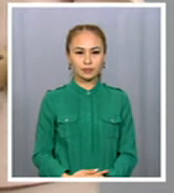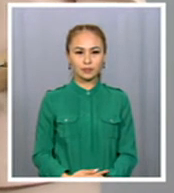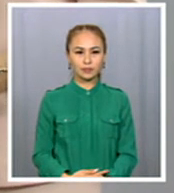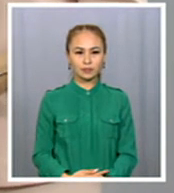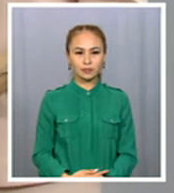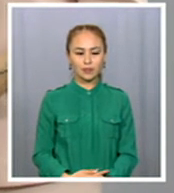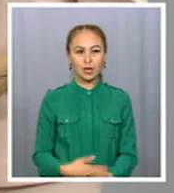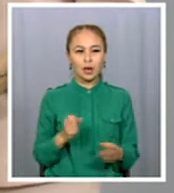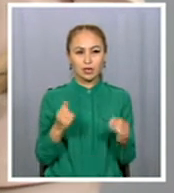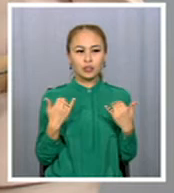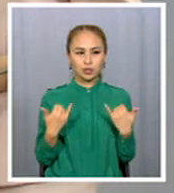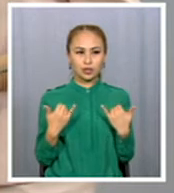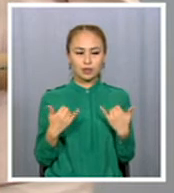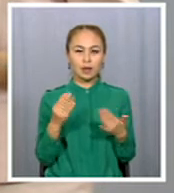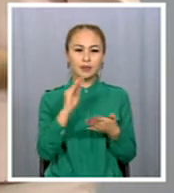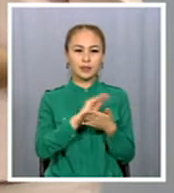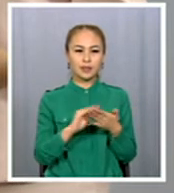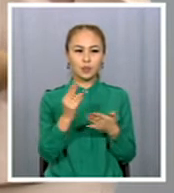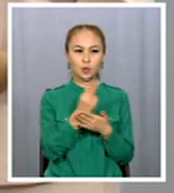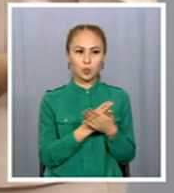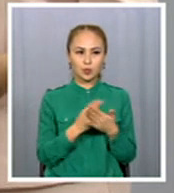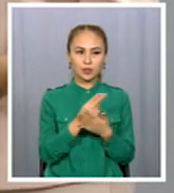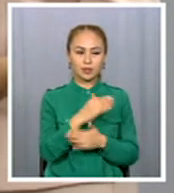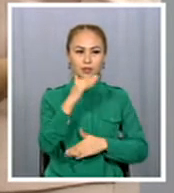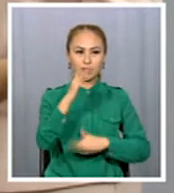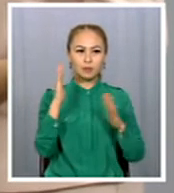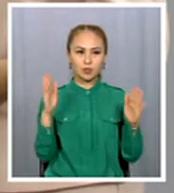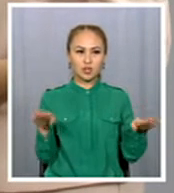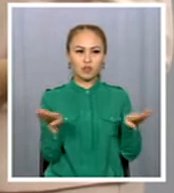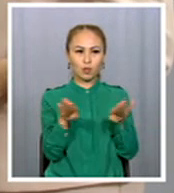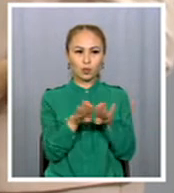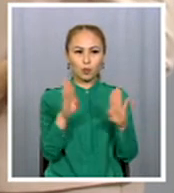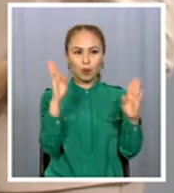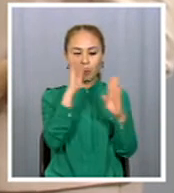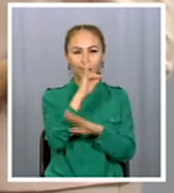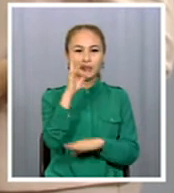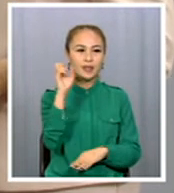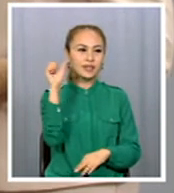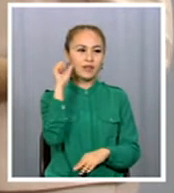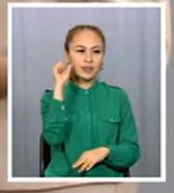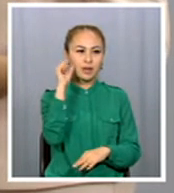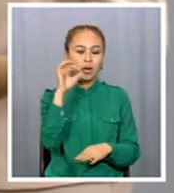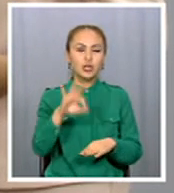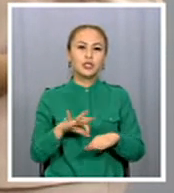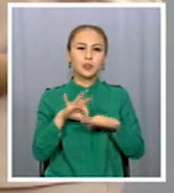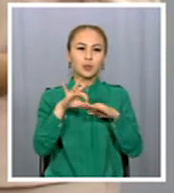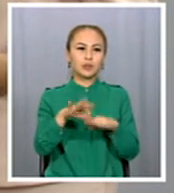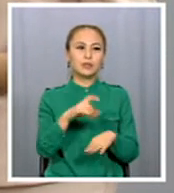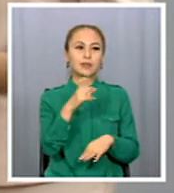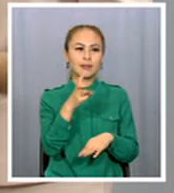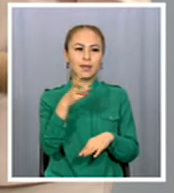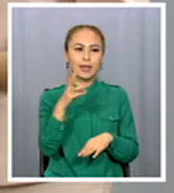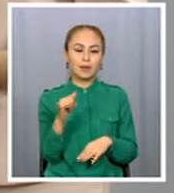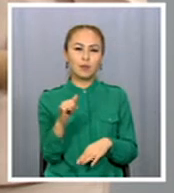А сейчас нарисуйте схему сводки погоды на завтра.